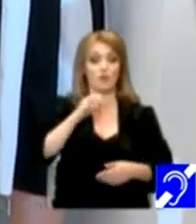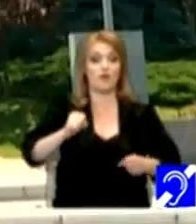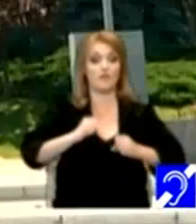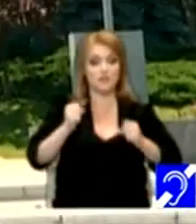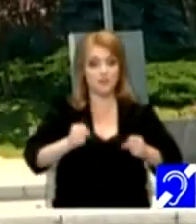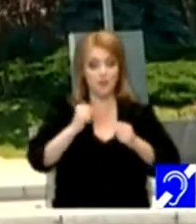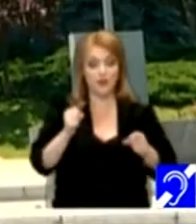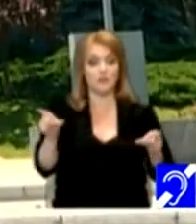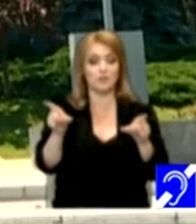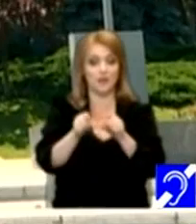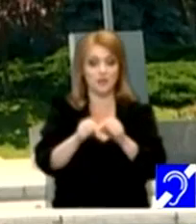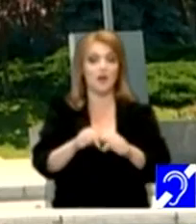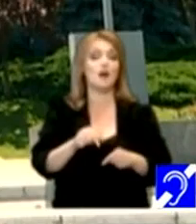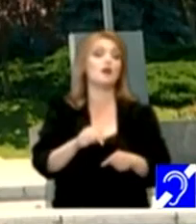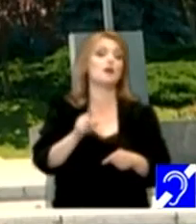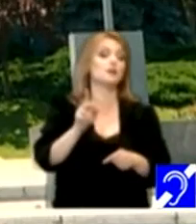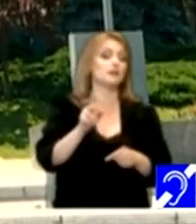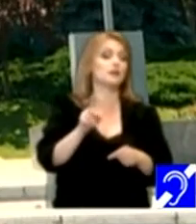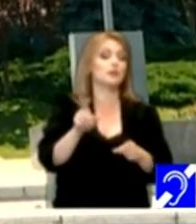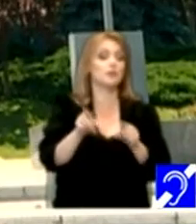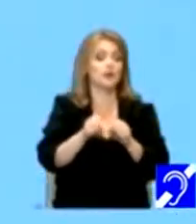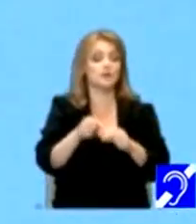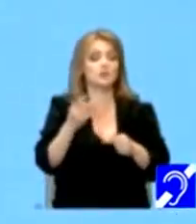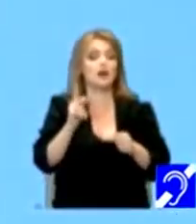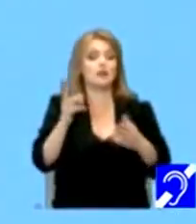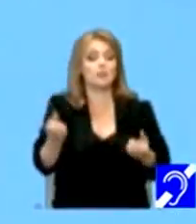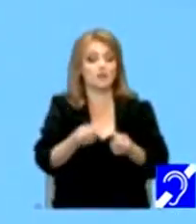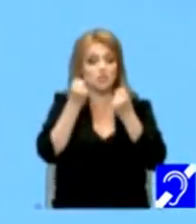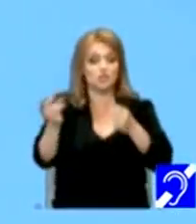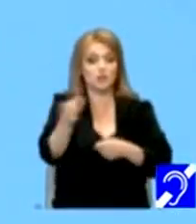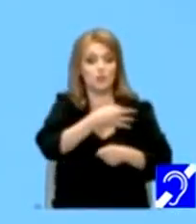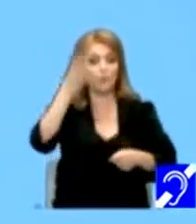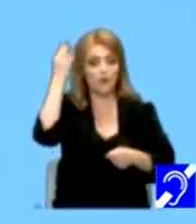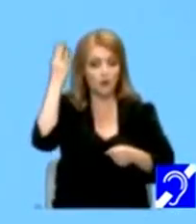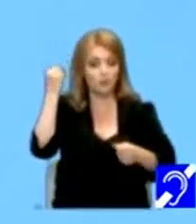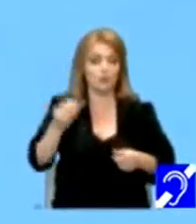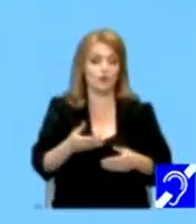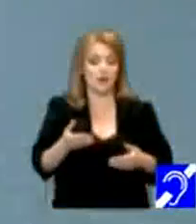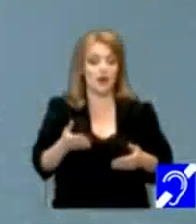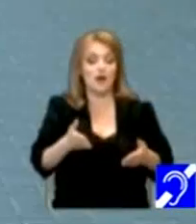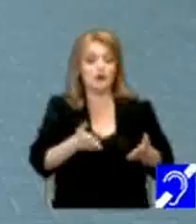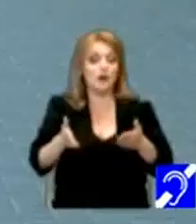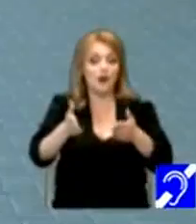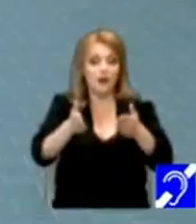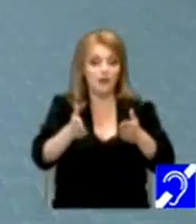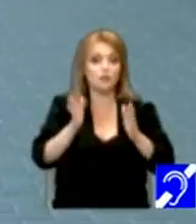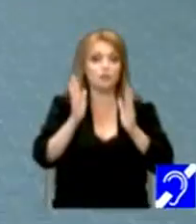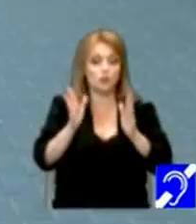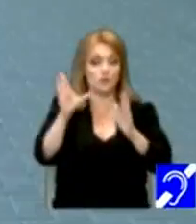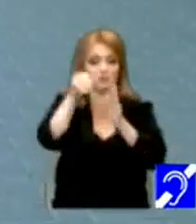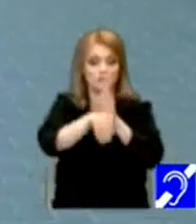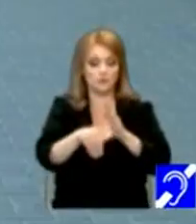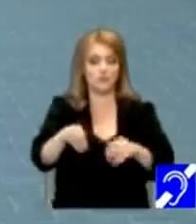îl depun România și Polonia pentru susținerea parcursului european al Republicii Moldova, singura cale care poate